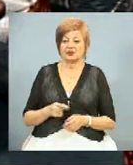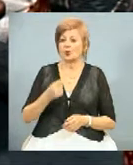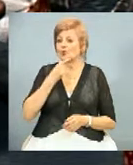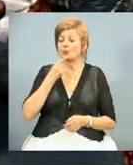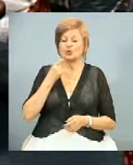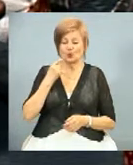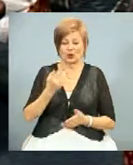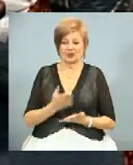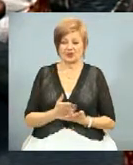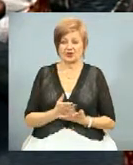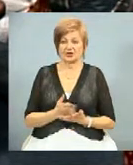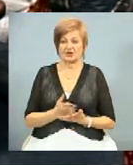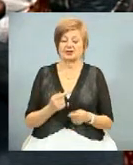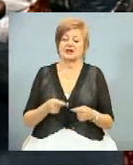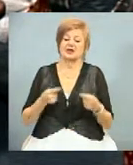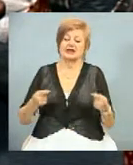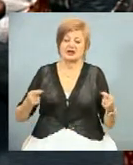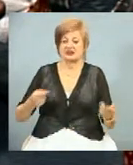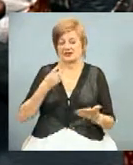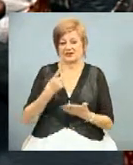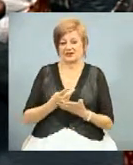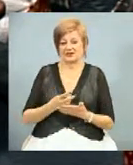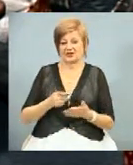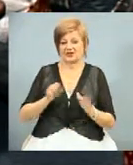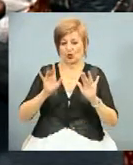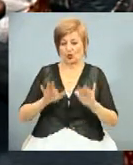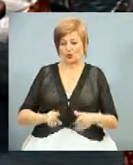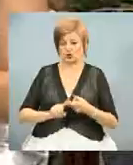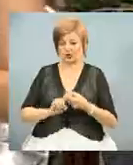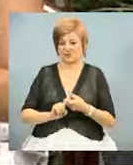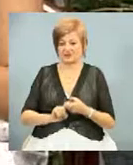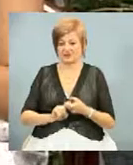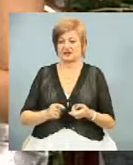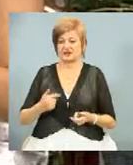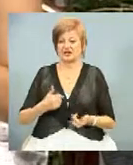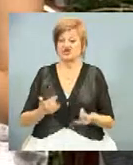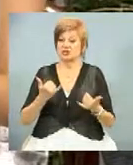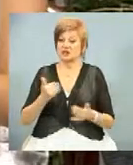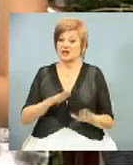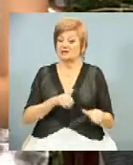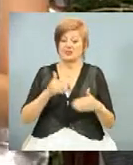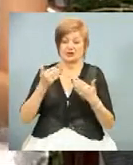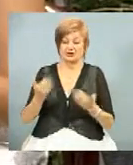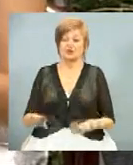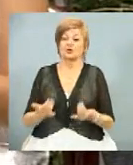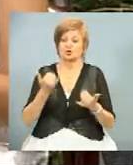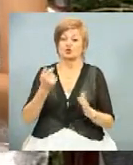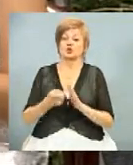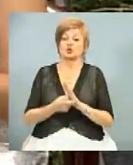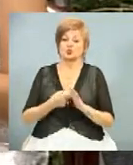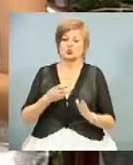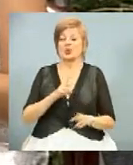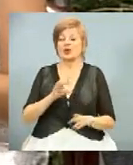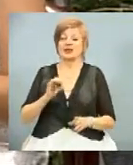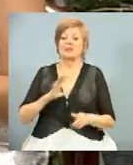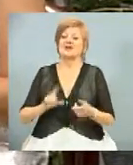Багато є різновидів комп'ютерних вірусів. Я пропоную просто зараз і тобі, і вам, друзі, дізнатися, які